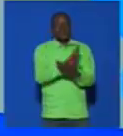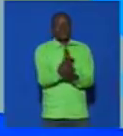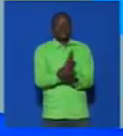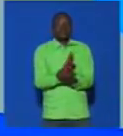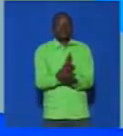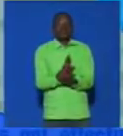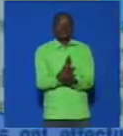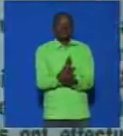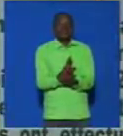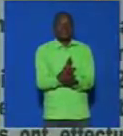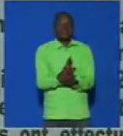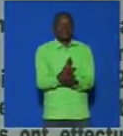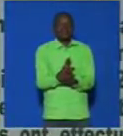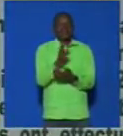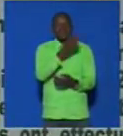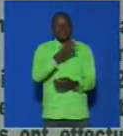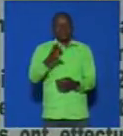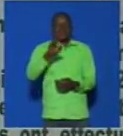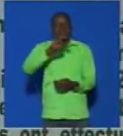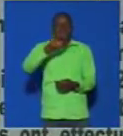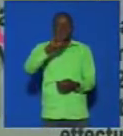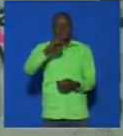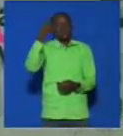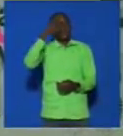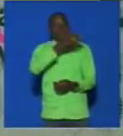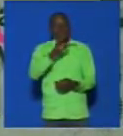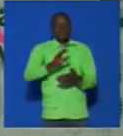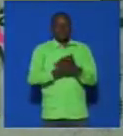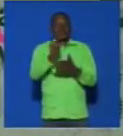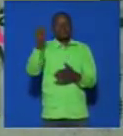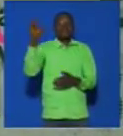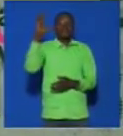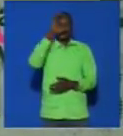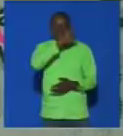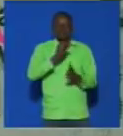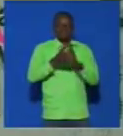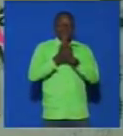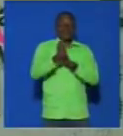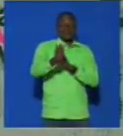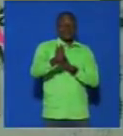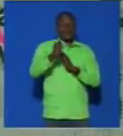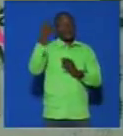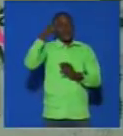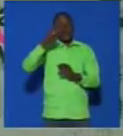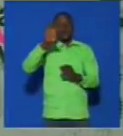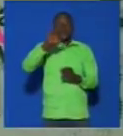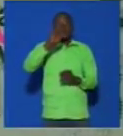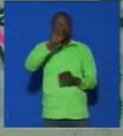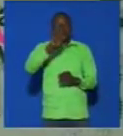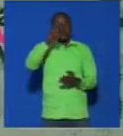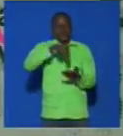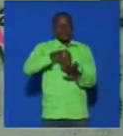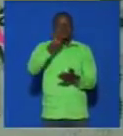tiendrébéogo burkina mauritanie les burkinabè croit toujours aux chances de qualification des étalons pour la can egypte